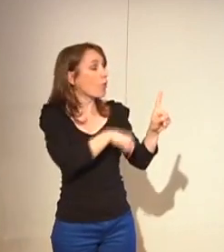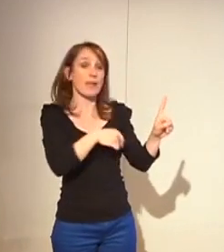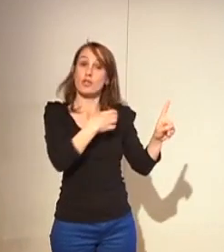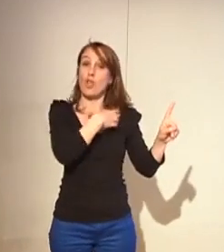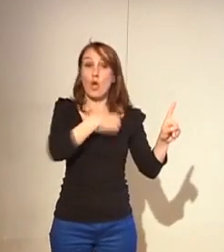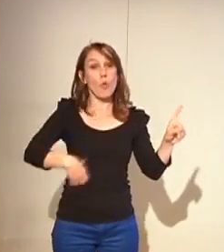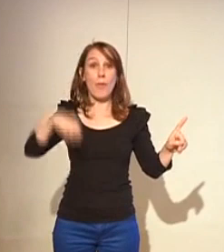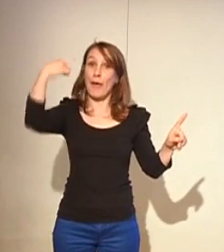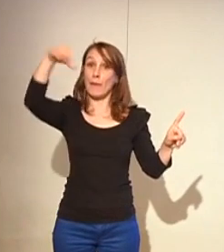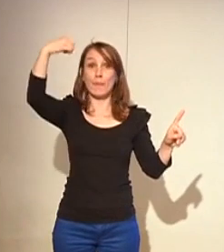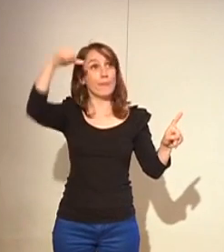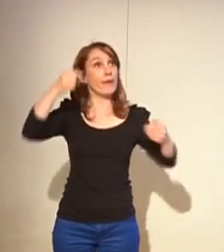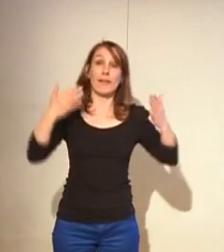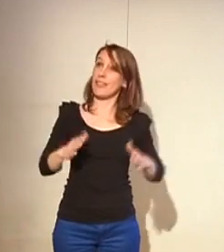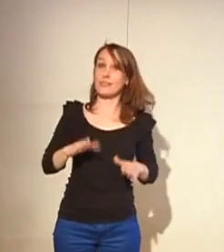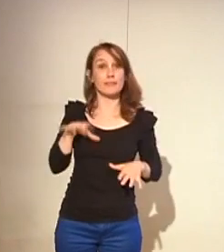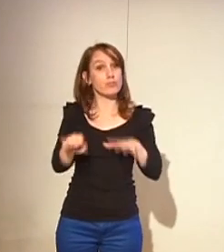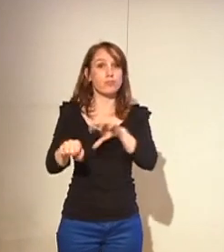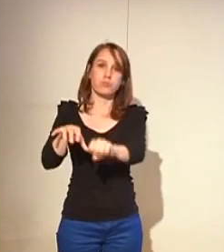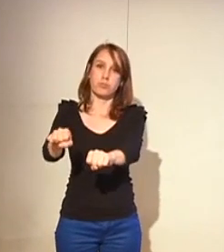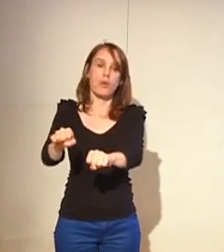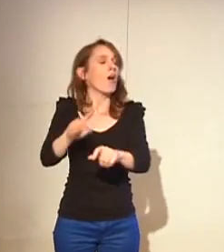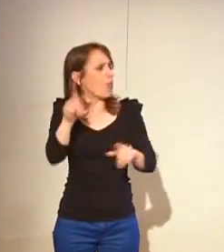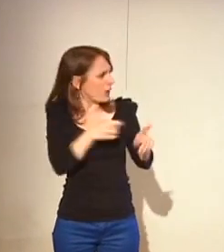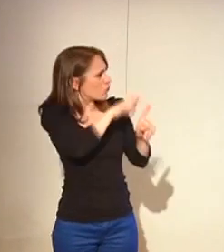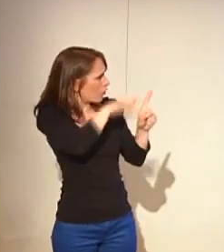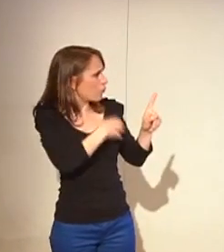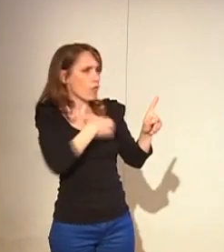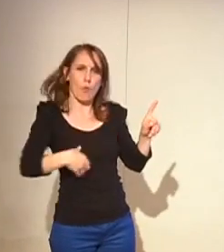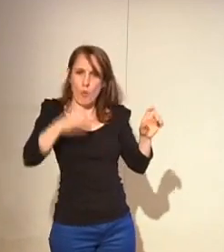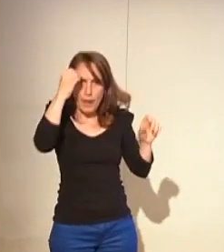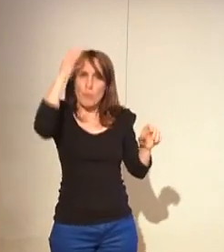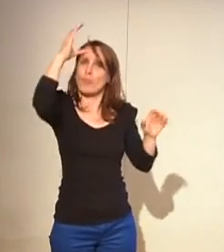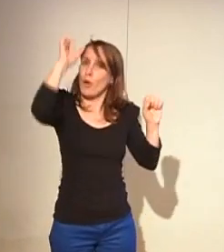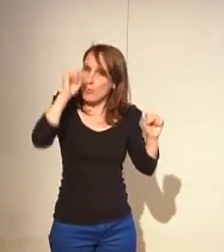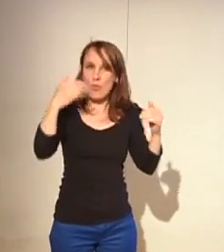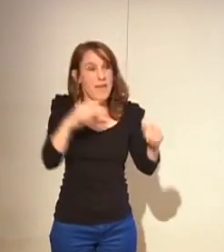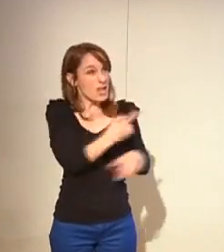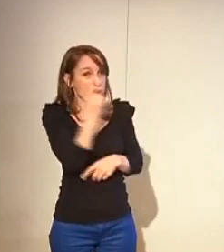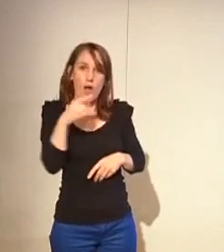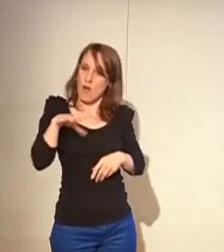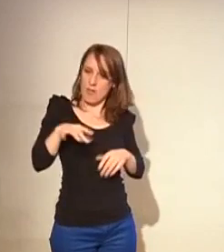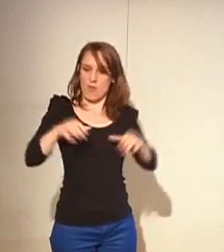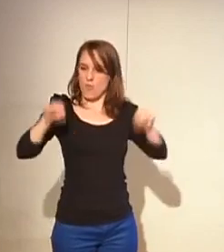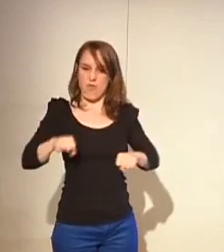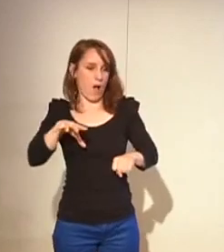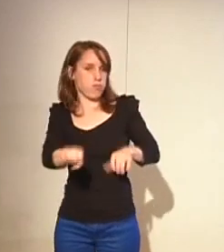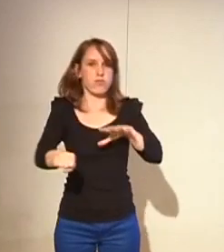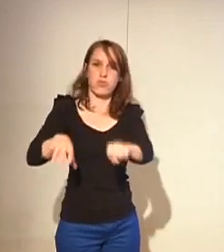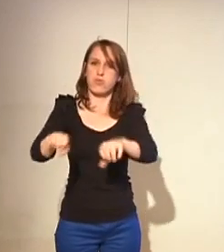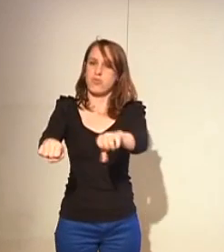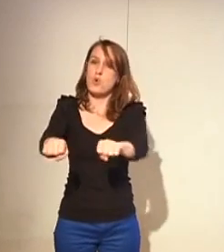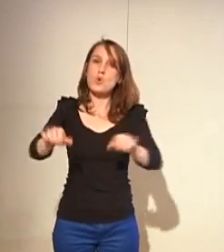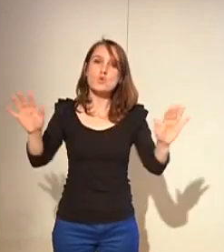solitaire aussi éclairé soit-il un autre aspect choses mais bon les pouvoirs solitaires éclairés jamais